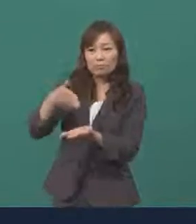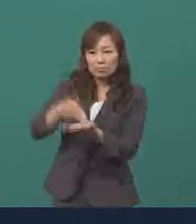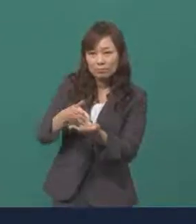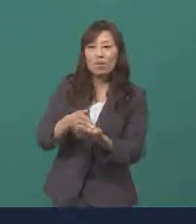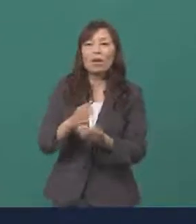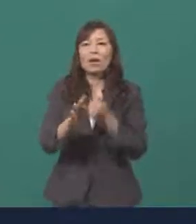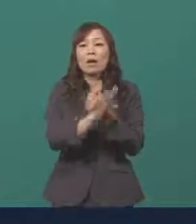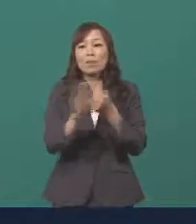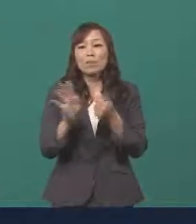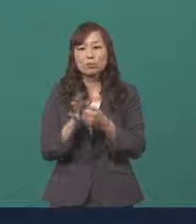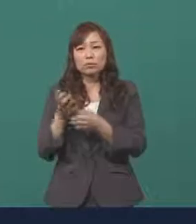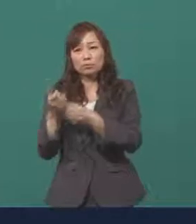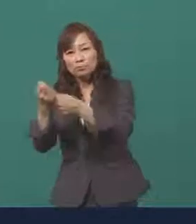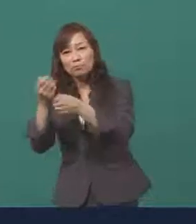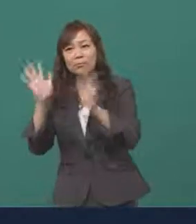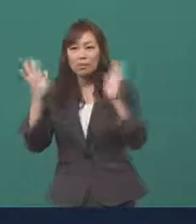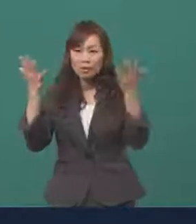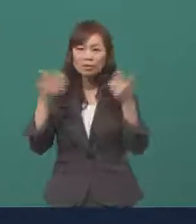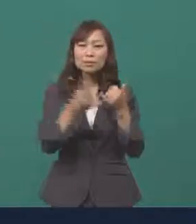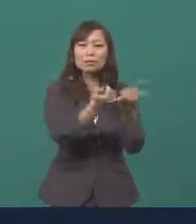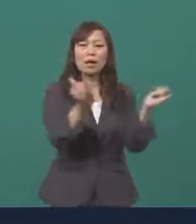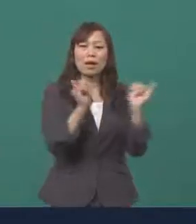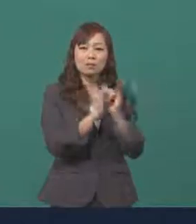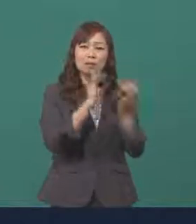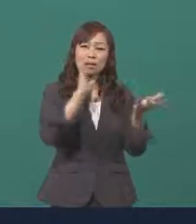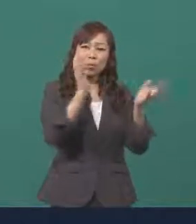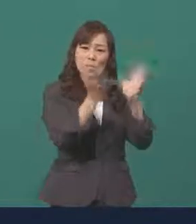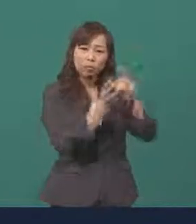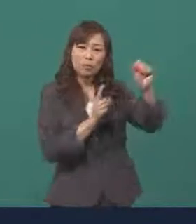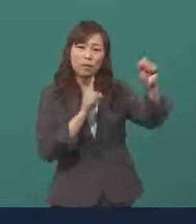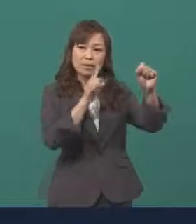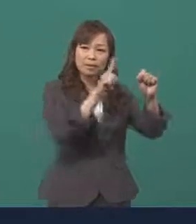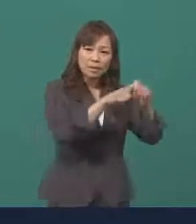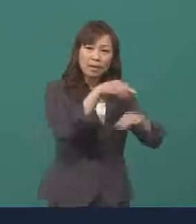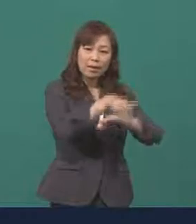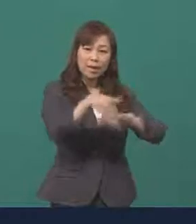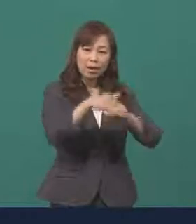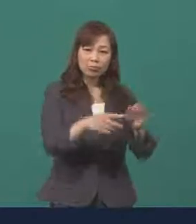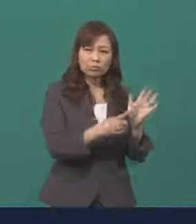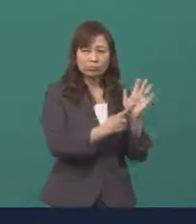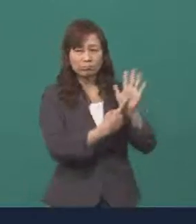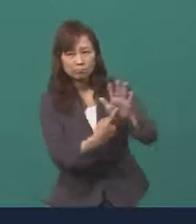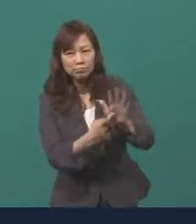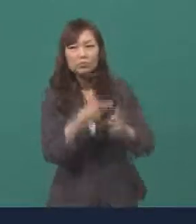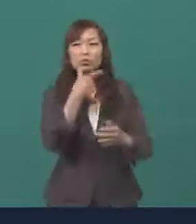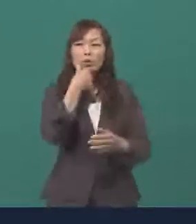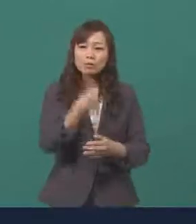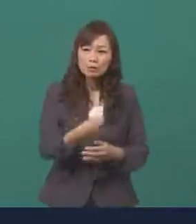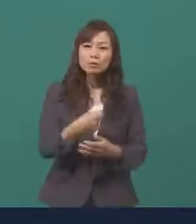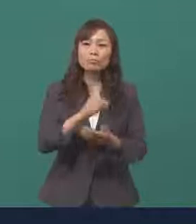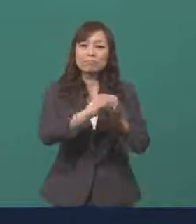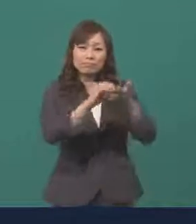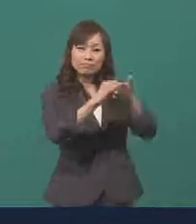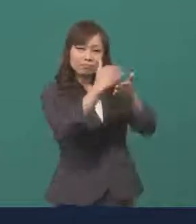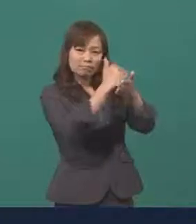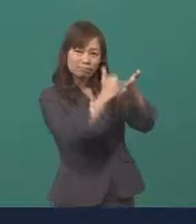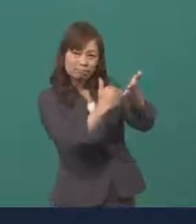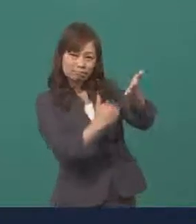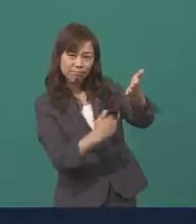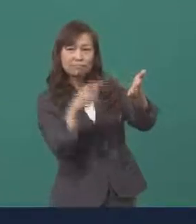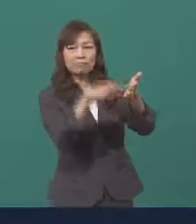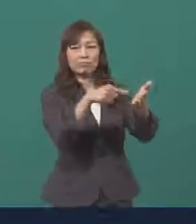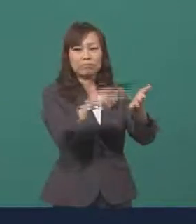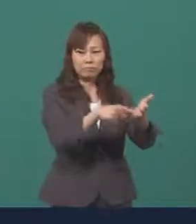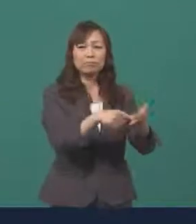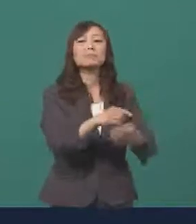政府の主張する脱原発依存社会への移行を目指した工程表を提示することなどが盛り込まれています。